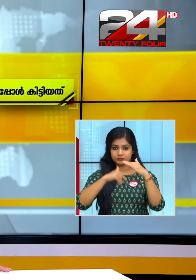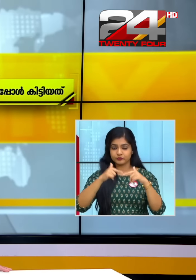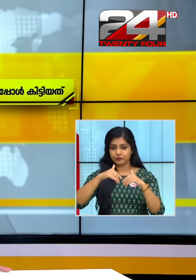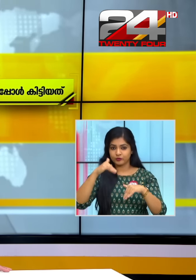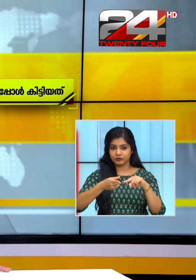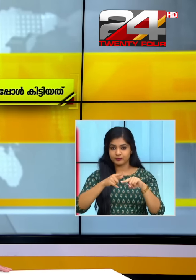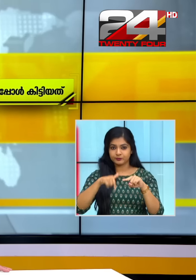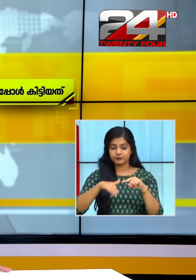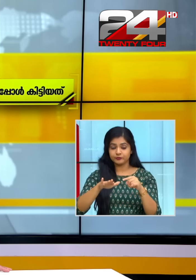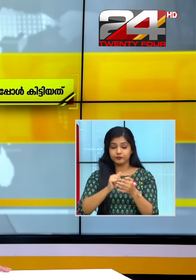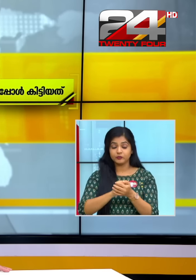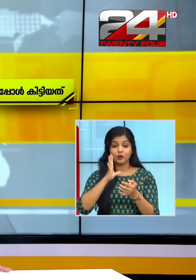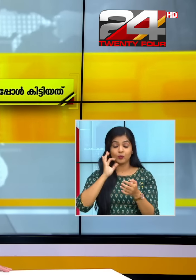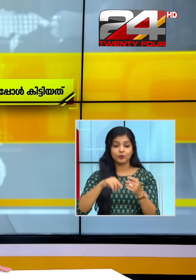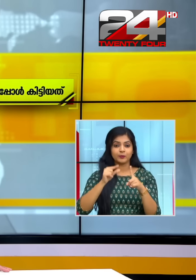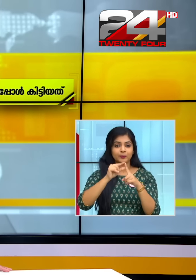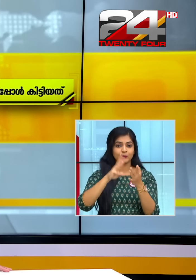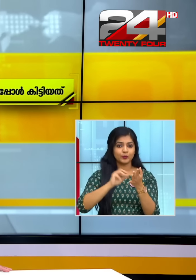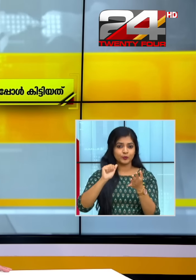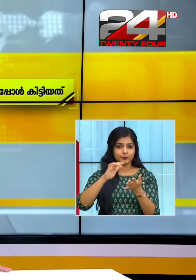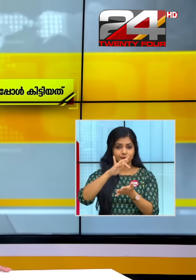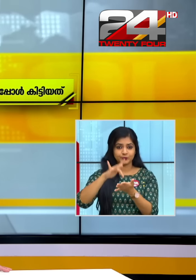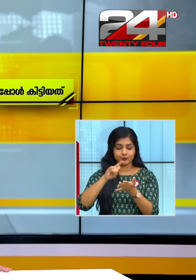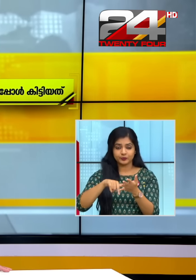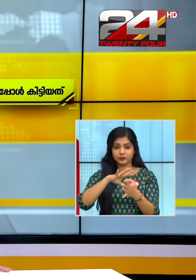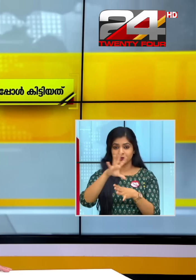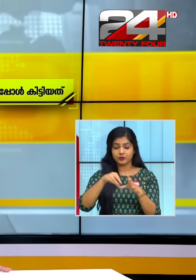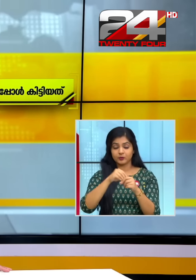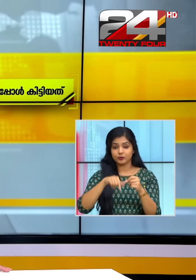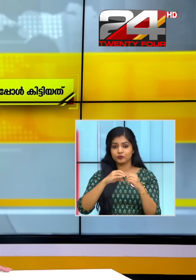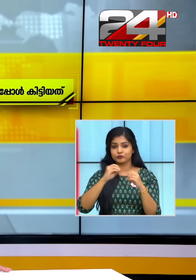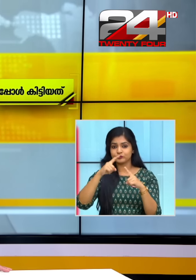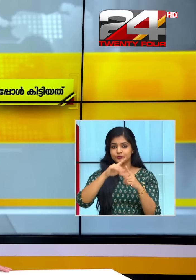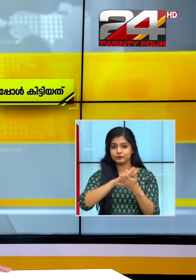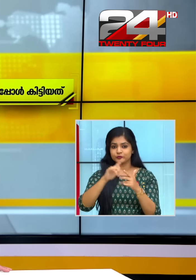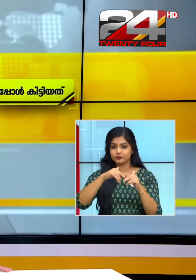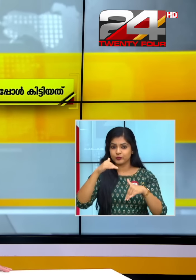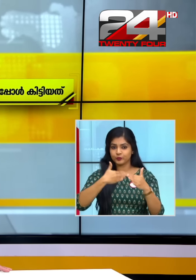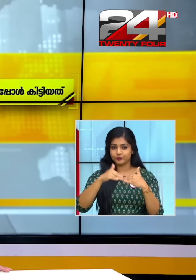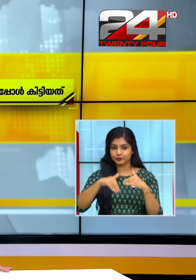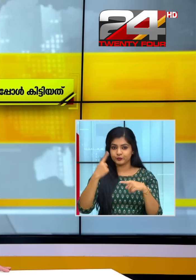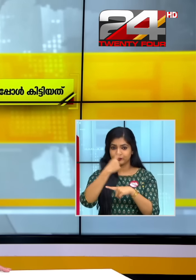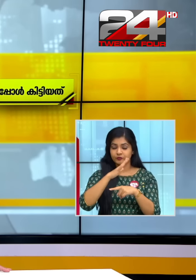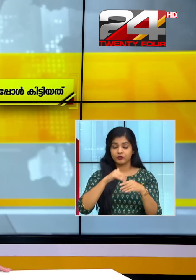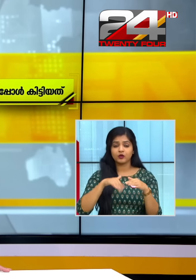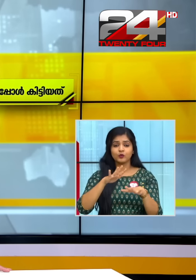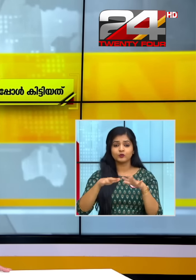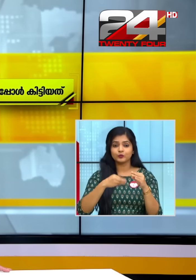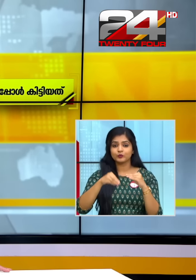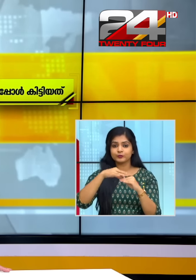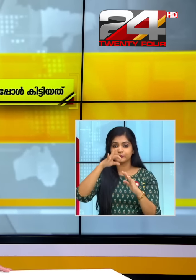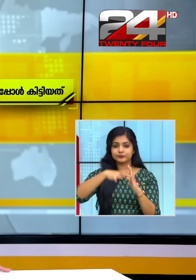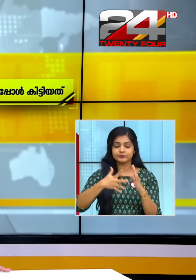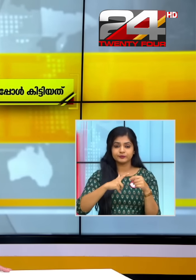പ്രത്യേകിച്ച് പ്രധാനമന്ത്രിയുടെ മണ്ഡലം ഉൾപ്പെടെ ഇന്നിപ്പോൾ ജനവിധി തേടുന്ന സാഹചര്യം ഉണ്ടായിരുന്നു. എന്താണ് നിലവിലെ സ്ഥിതിഗതി?